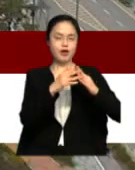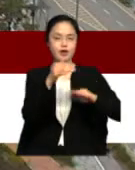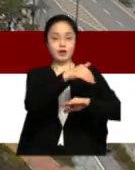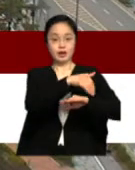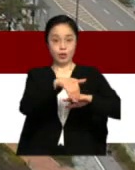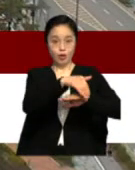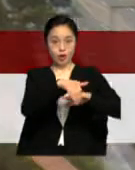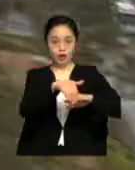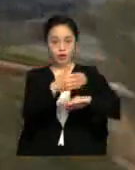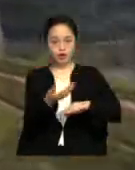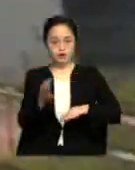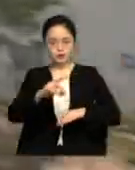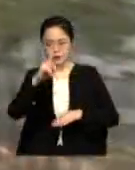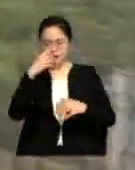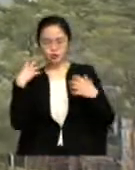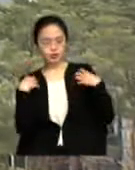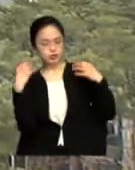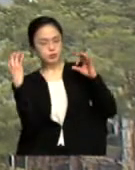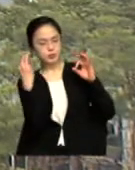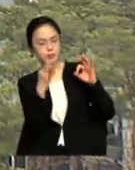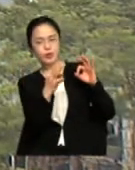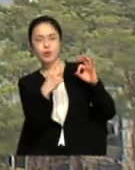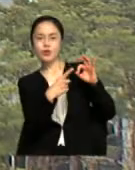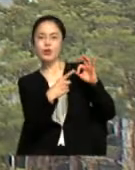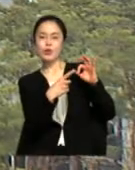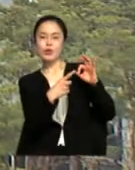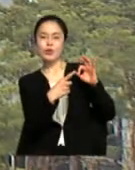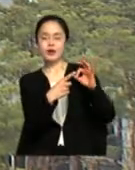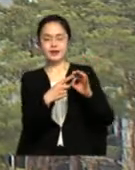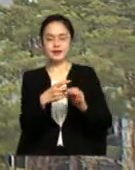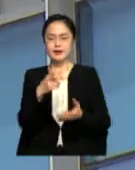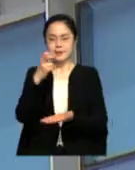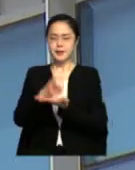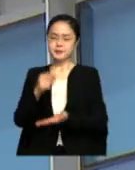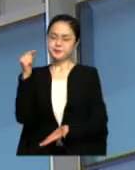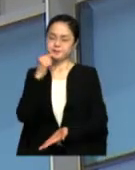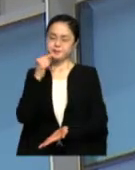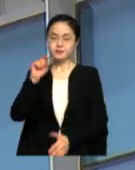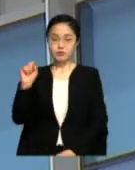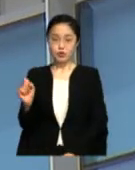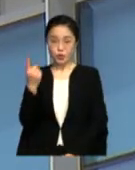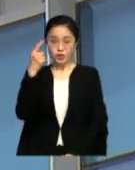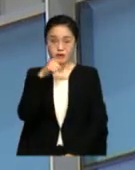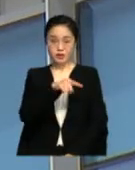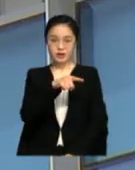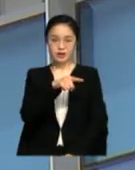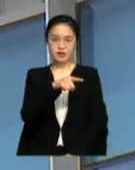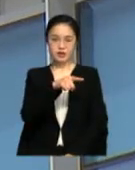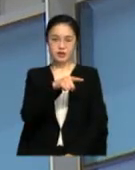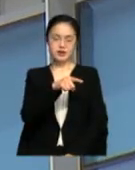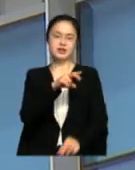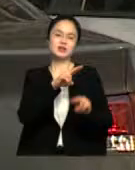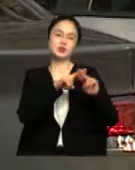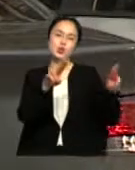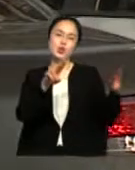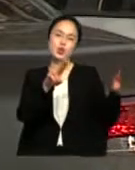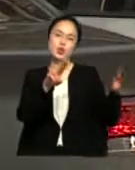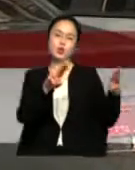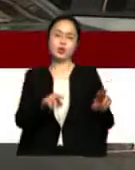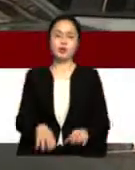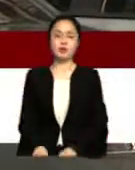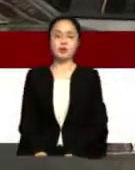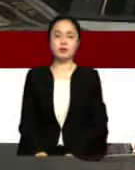하지만 정부가 지난 5일 안전진단 강화 정책을 시행하면서 재건축은 사실상 물건너 갔습니다 지금